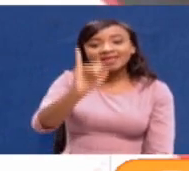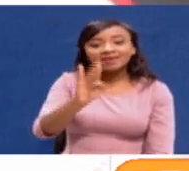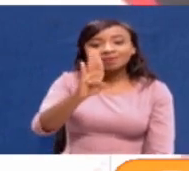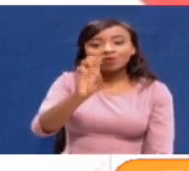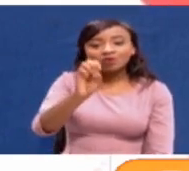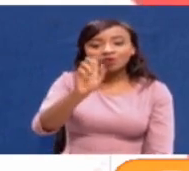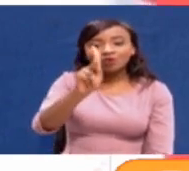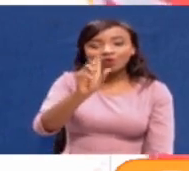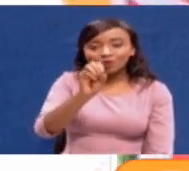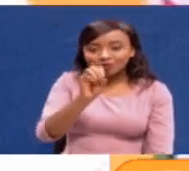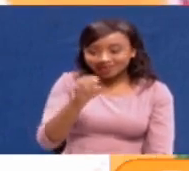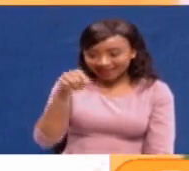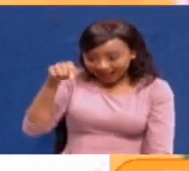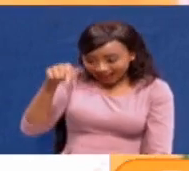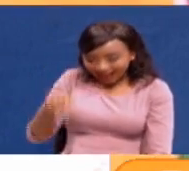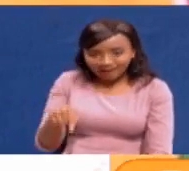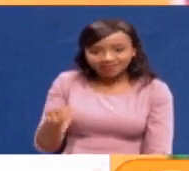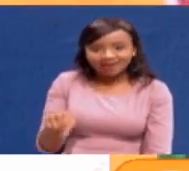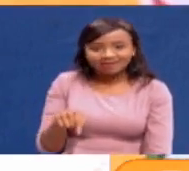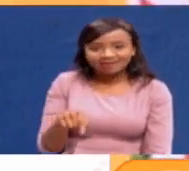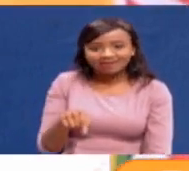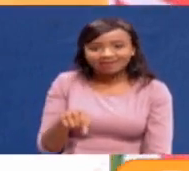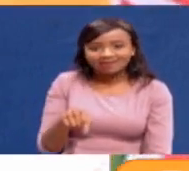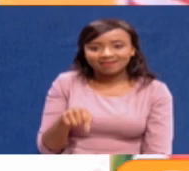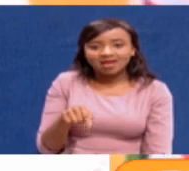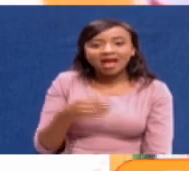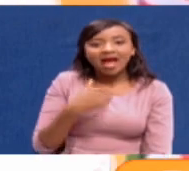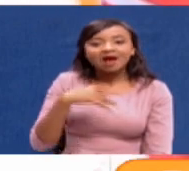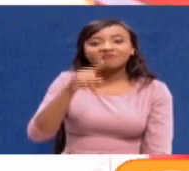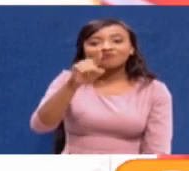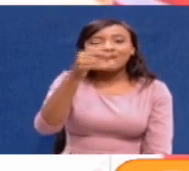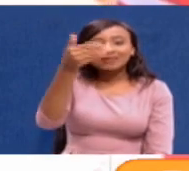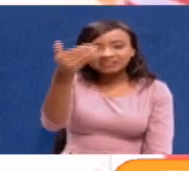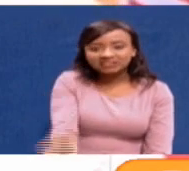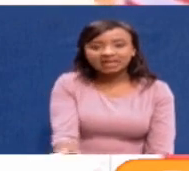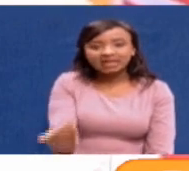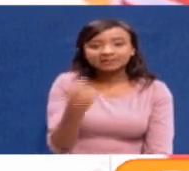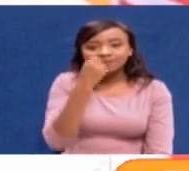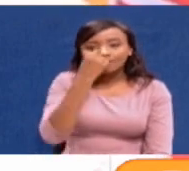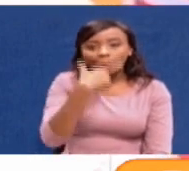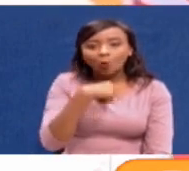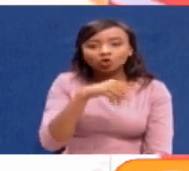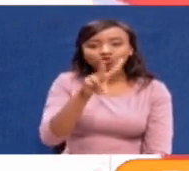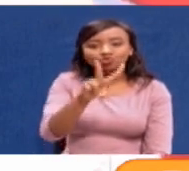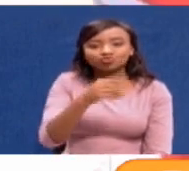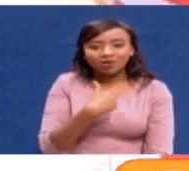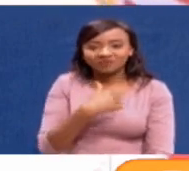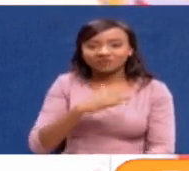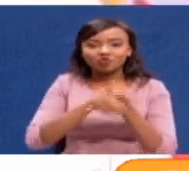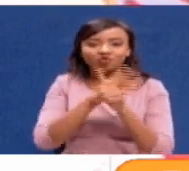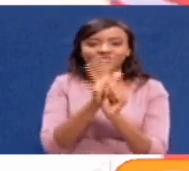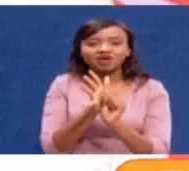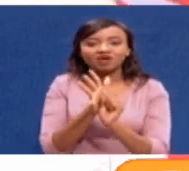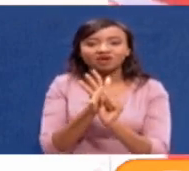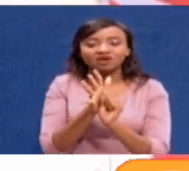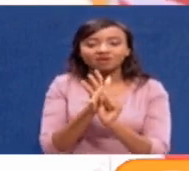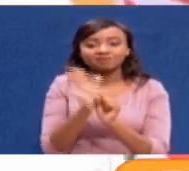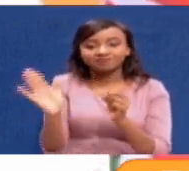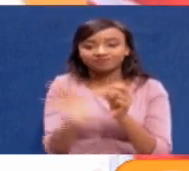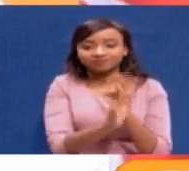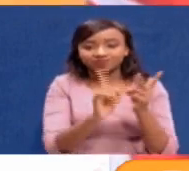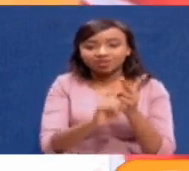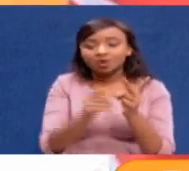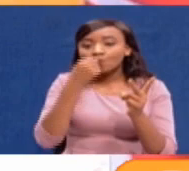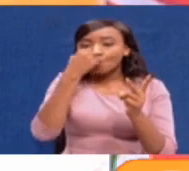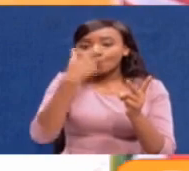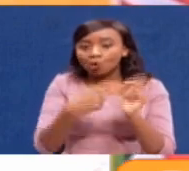huu, hapa, tuko. Tuko na mtoto wa miaka 2, positive. Mtoto wa